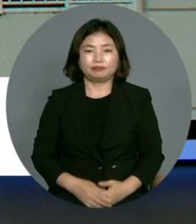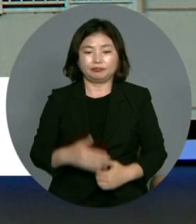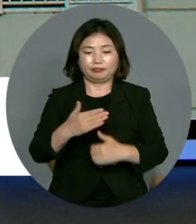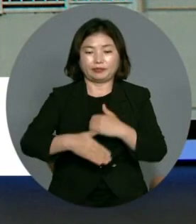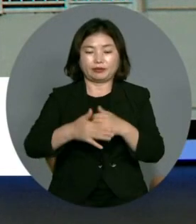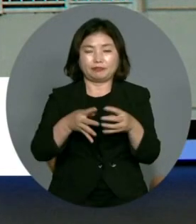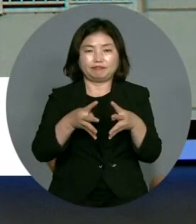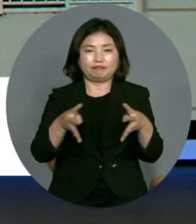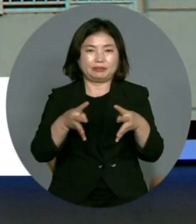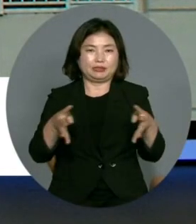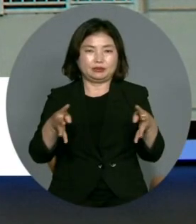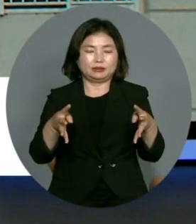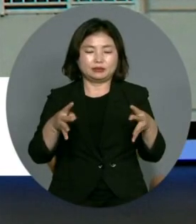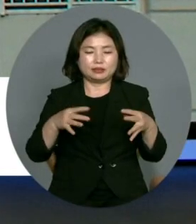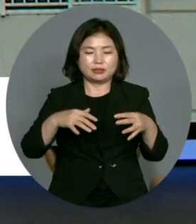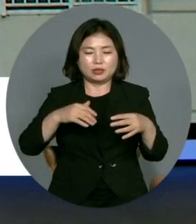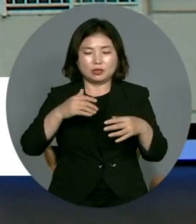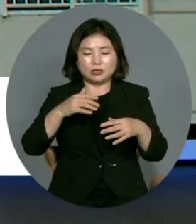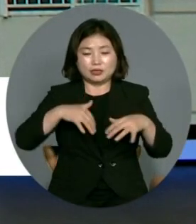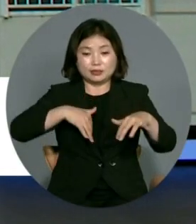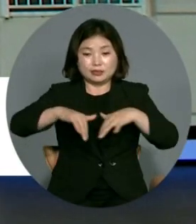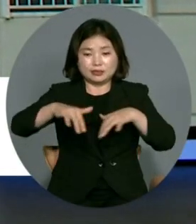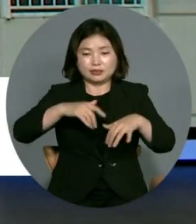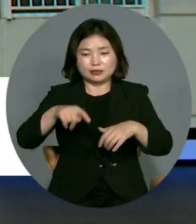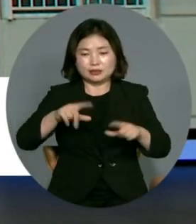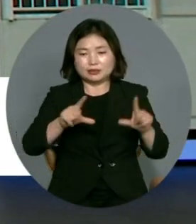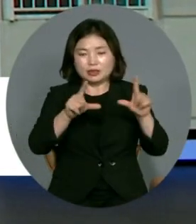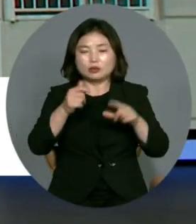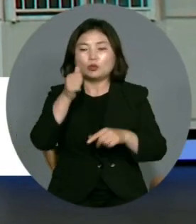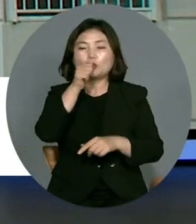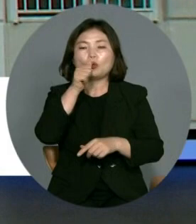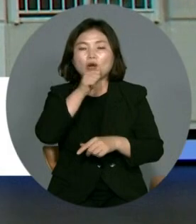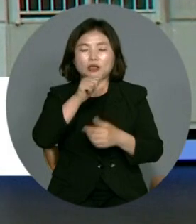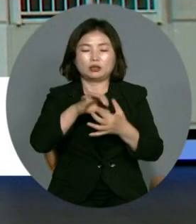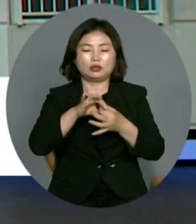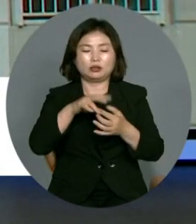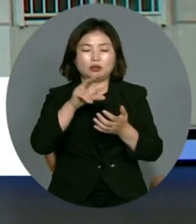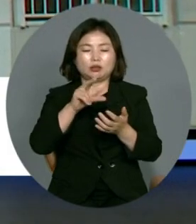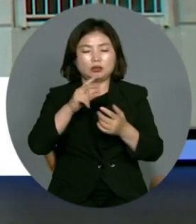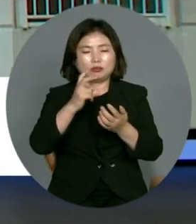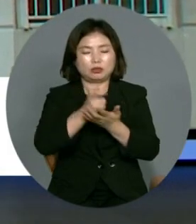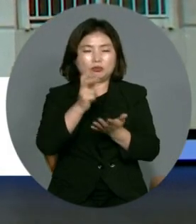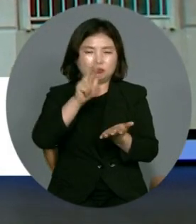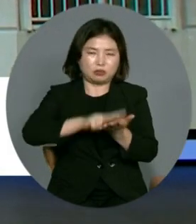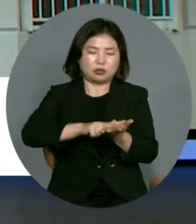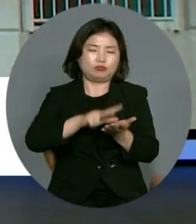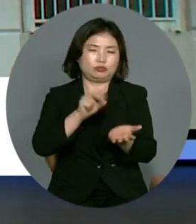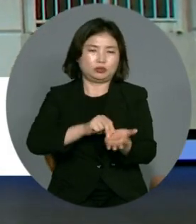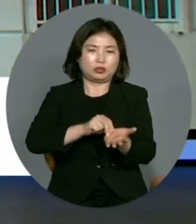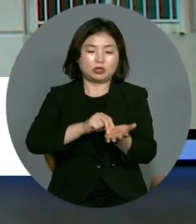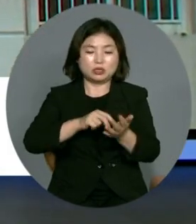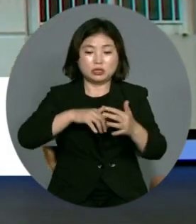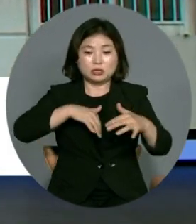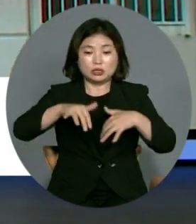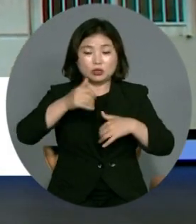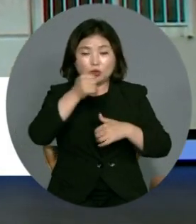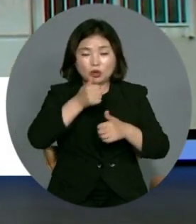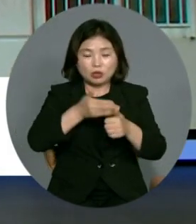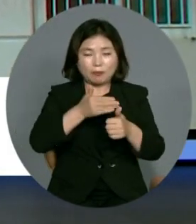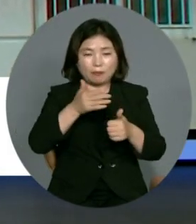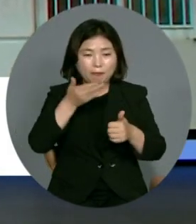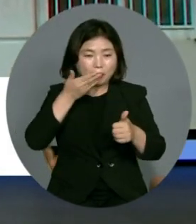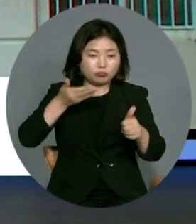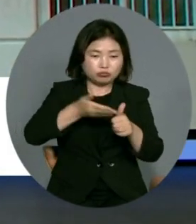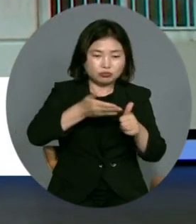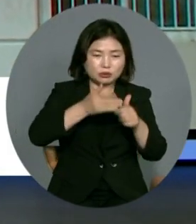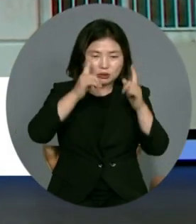대구의 한 아파트가 길고양이와 관련한 관리 규정을 만들어 논란입니다. 길고양이에게 밥을 주면 누군지